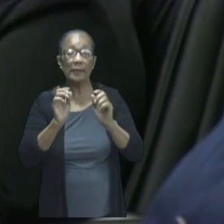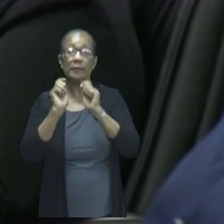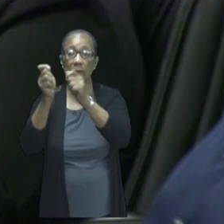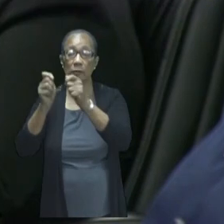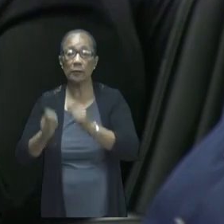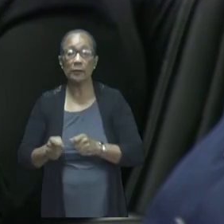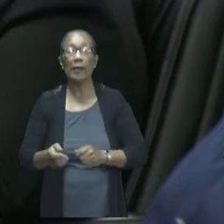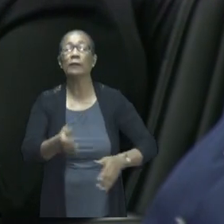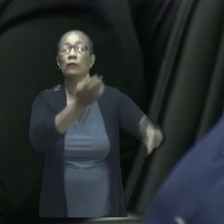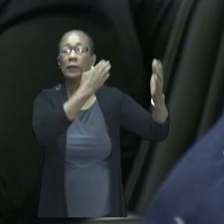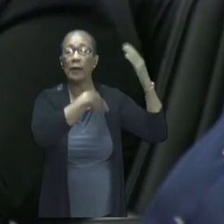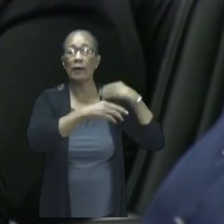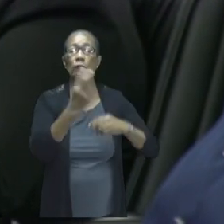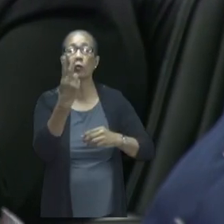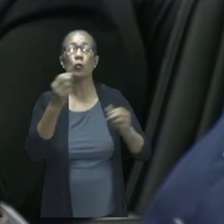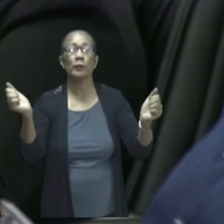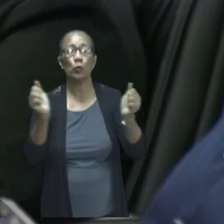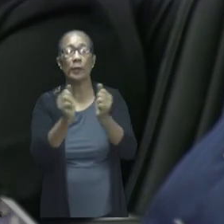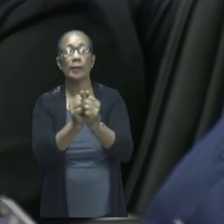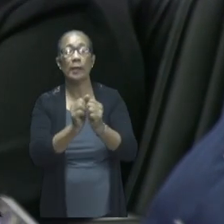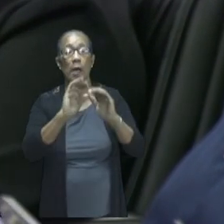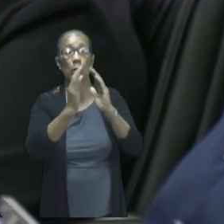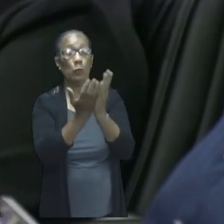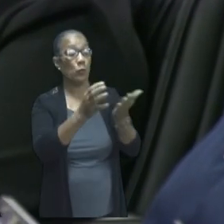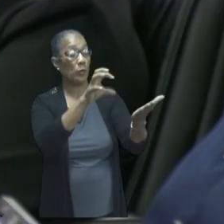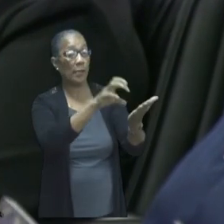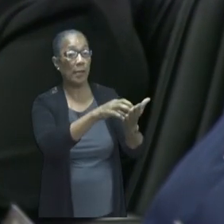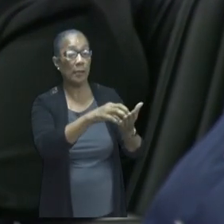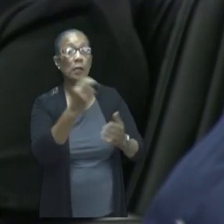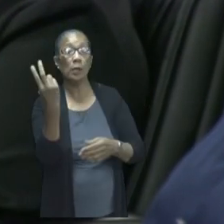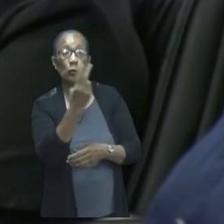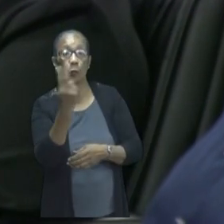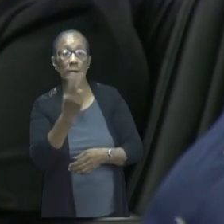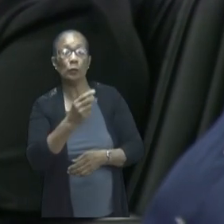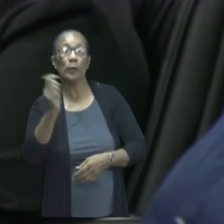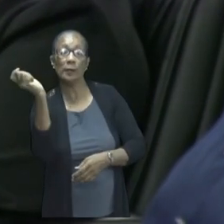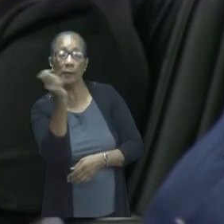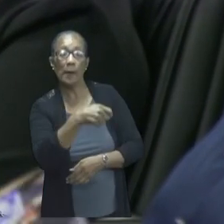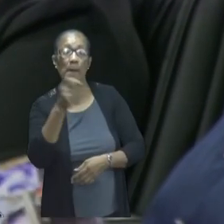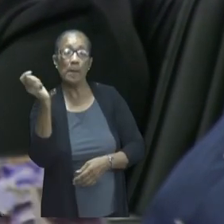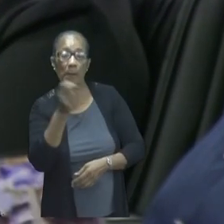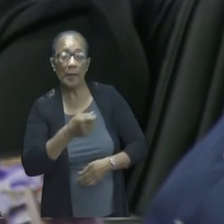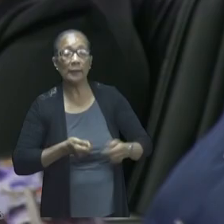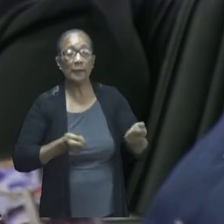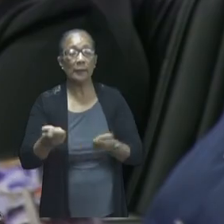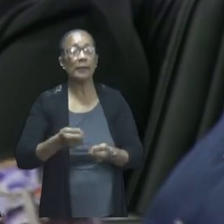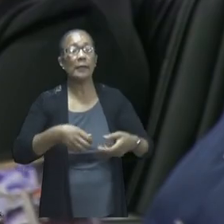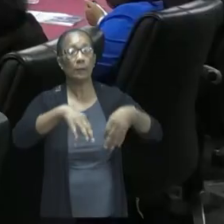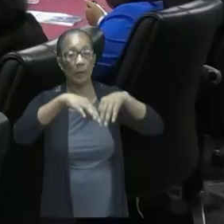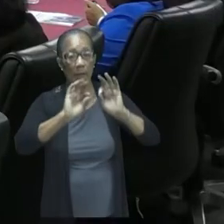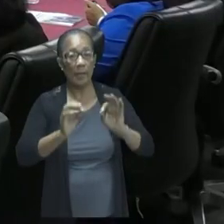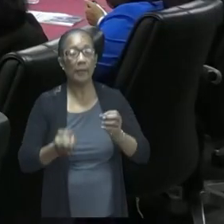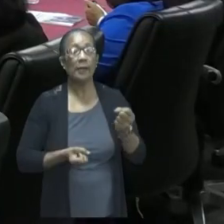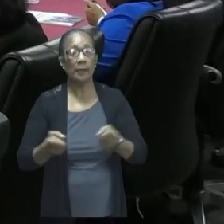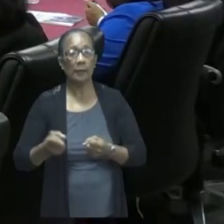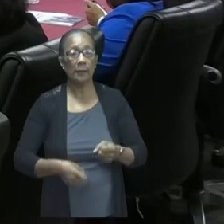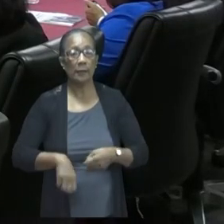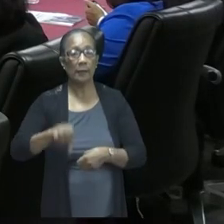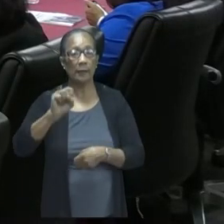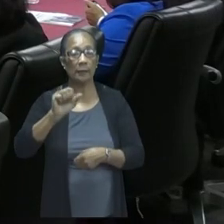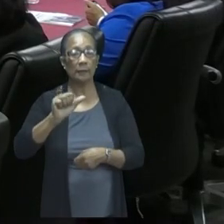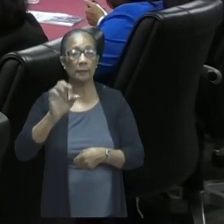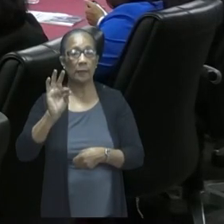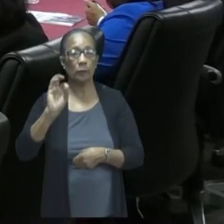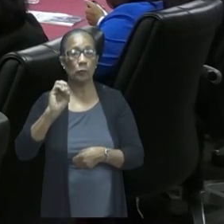afgelopen twee jaren 22 maanden en regeer beleid maar regering santokhi broadway